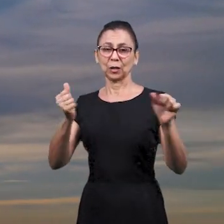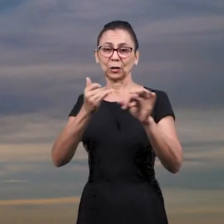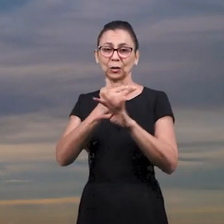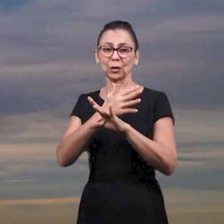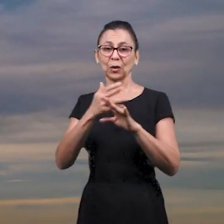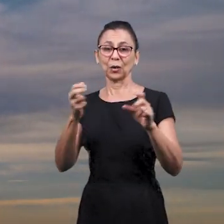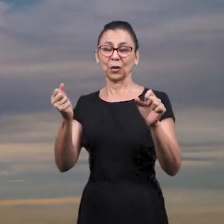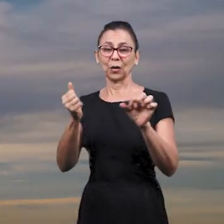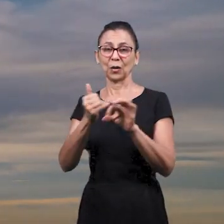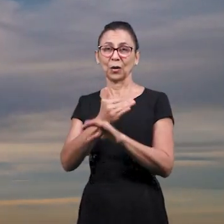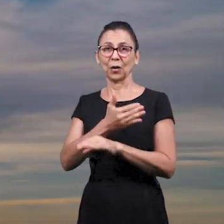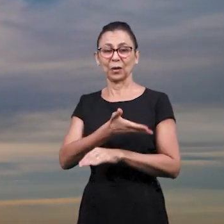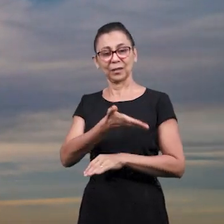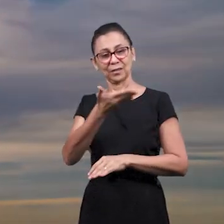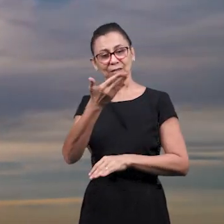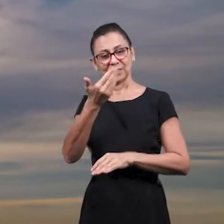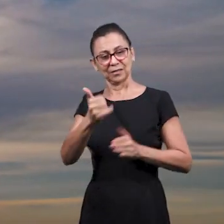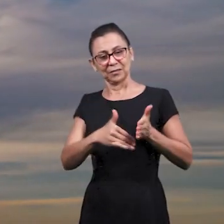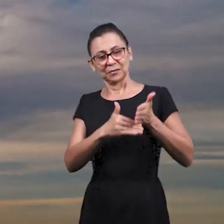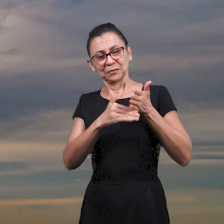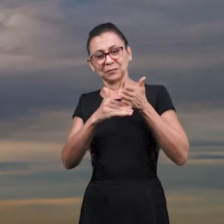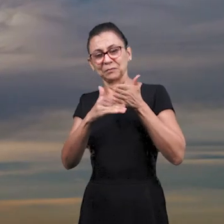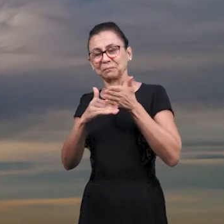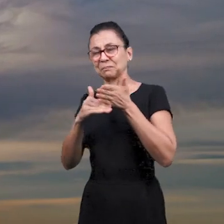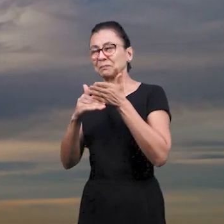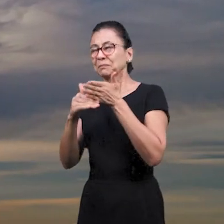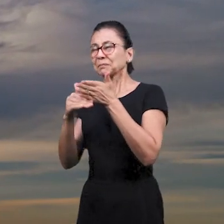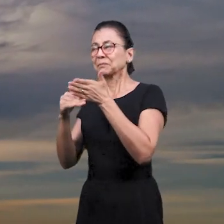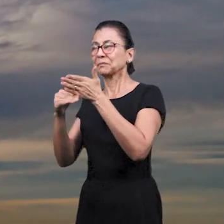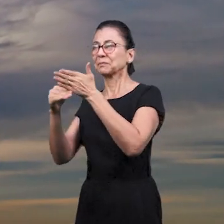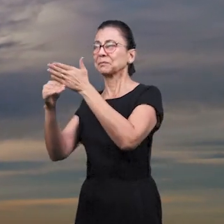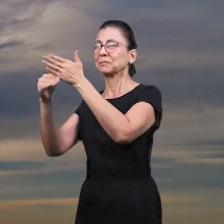Во славу мою я тебя заберу.